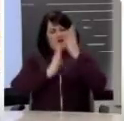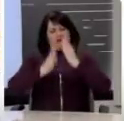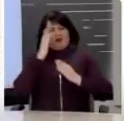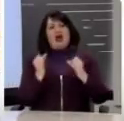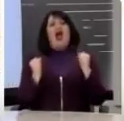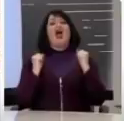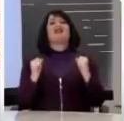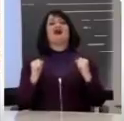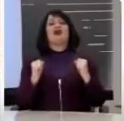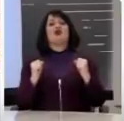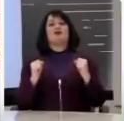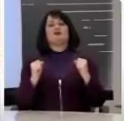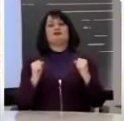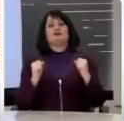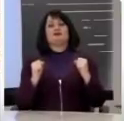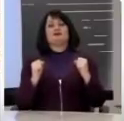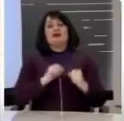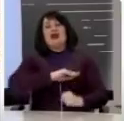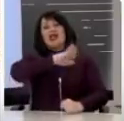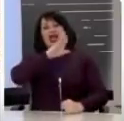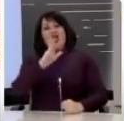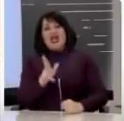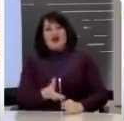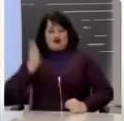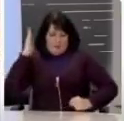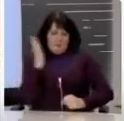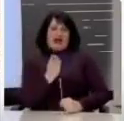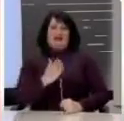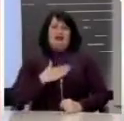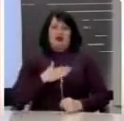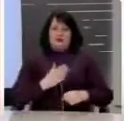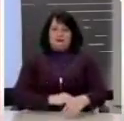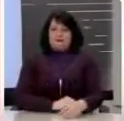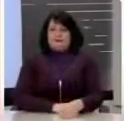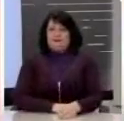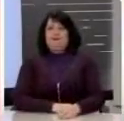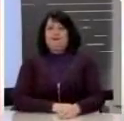Αντέχω μέχρι να τους τσακίσω. Ευχαριστώ πολύ.